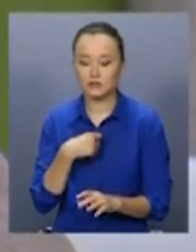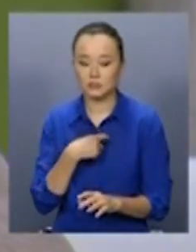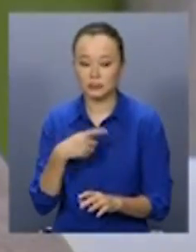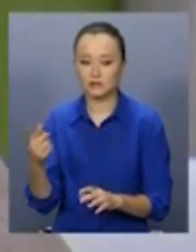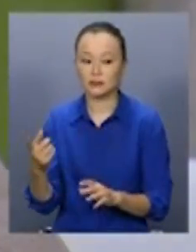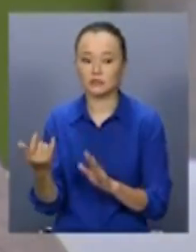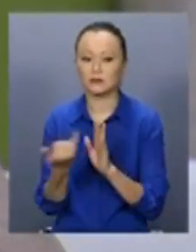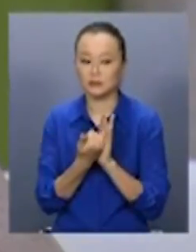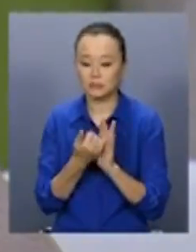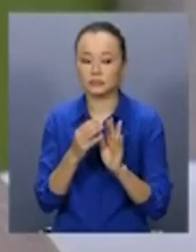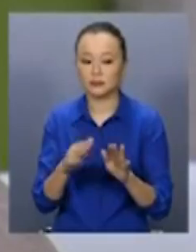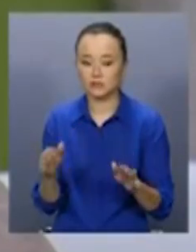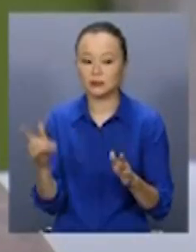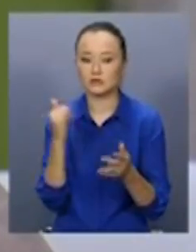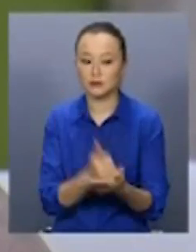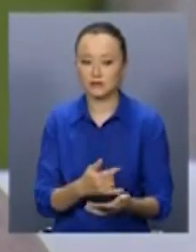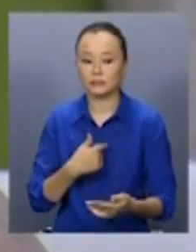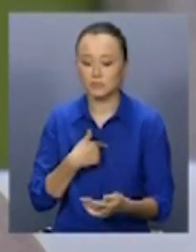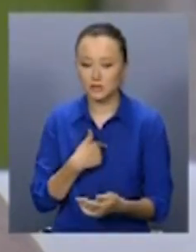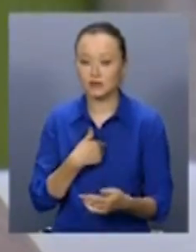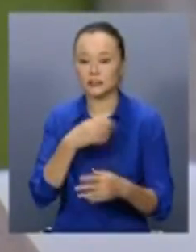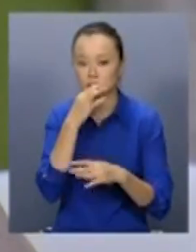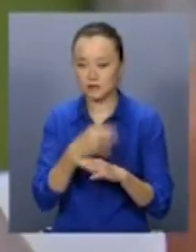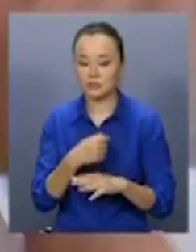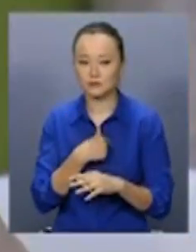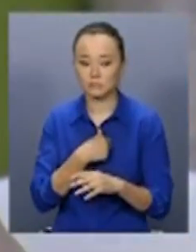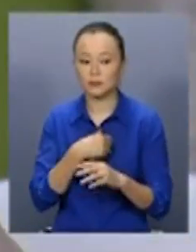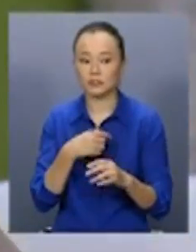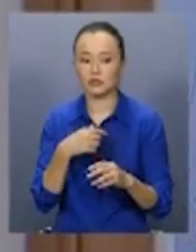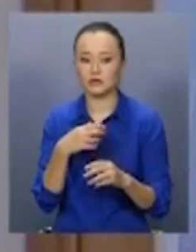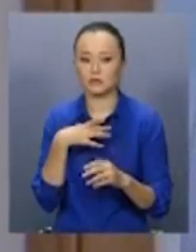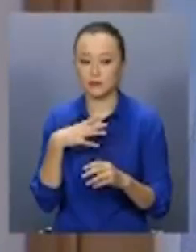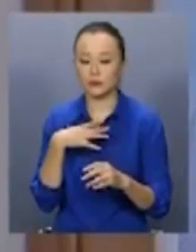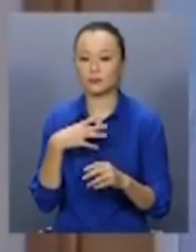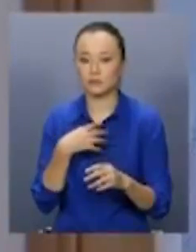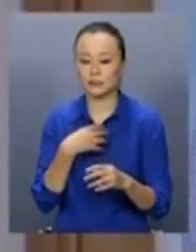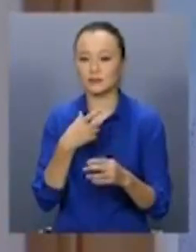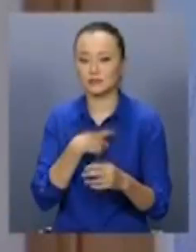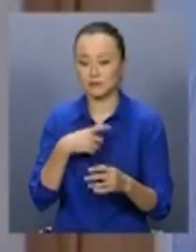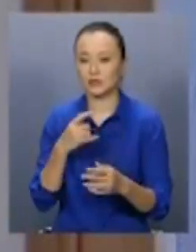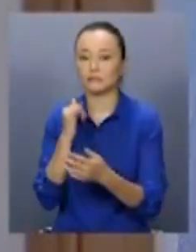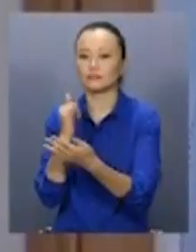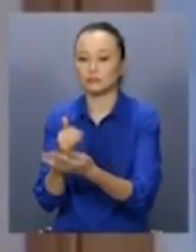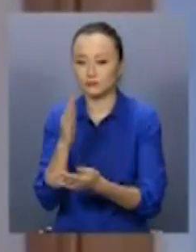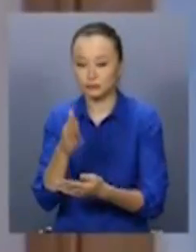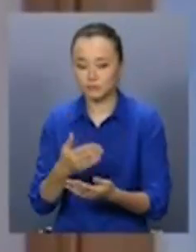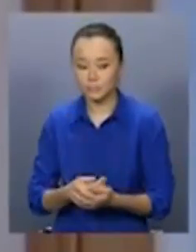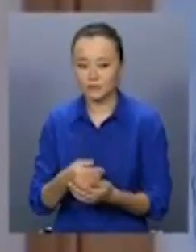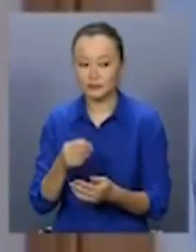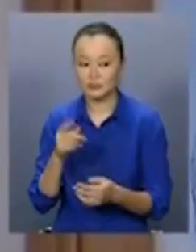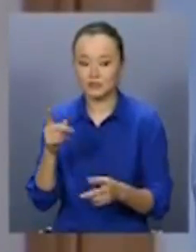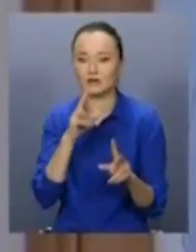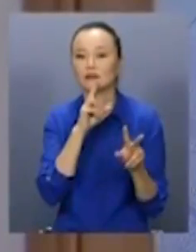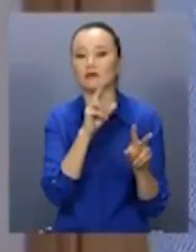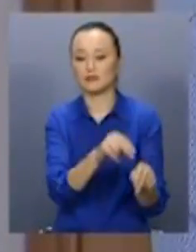арна. Балаларыңа және де маған. Сосын біз саған, біз өзімізді саған арнаймыз" деп. Енді сіз уәдеңізді тұрдыңыз.